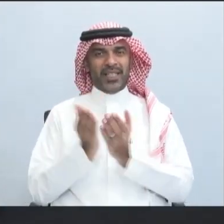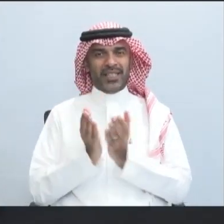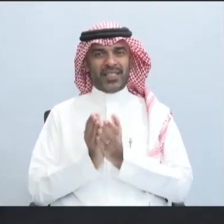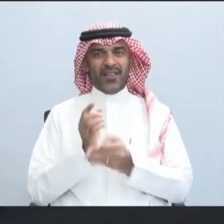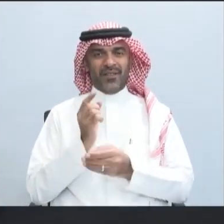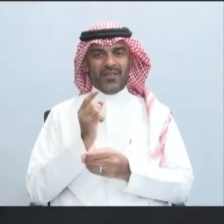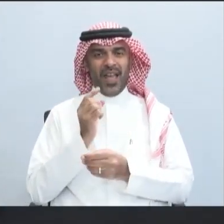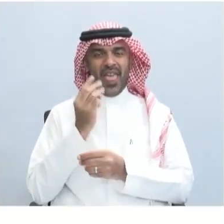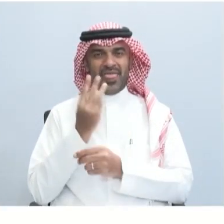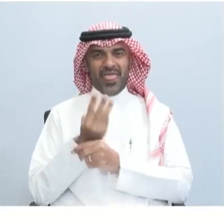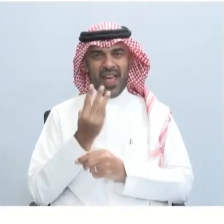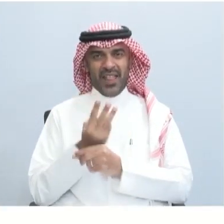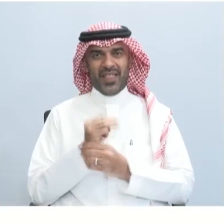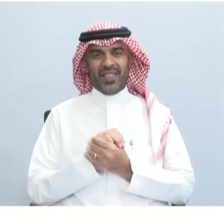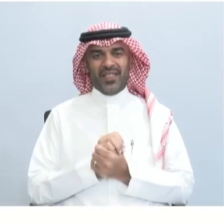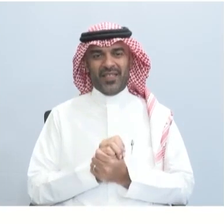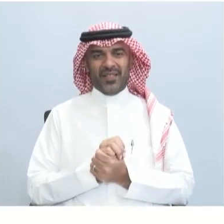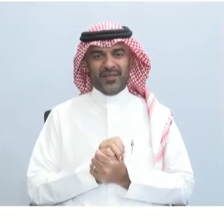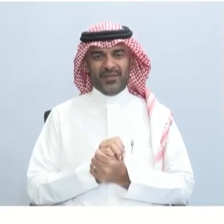الثالث ابتدائي